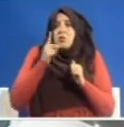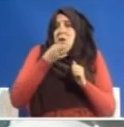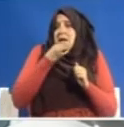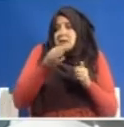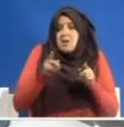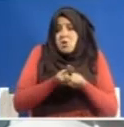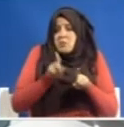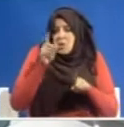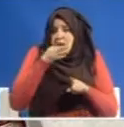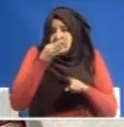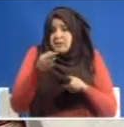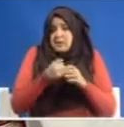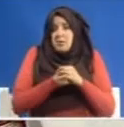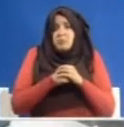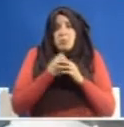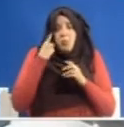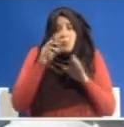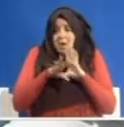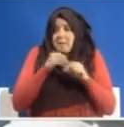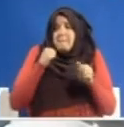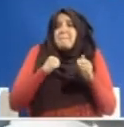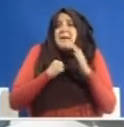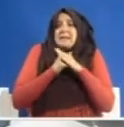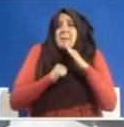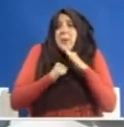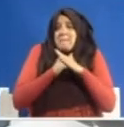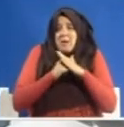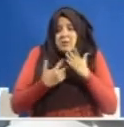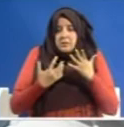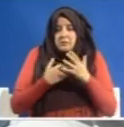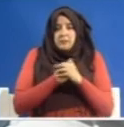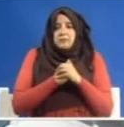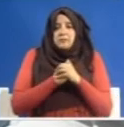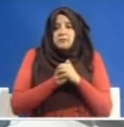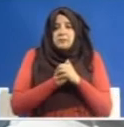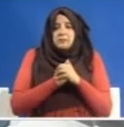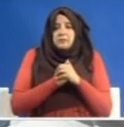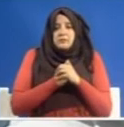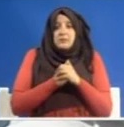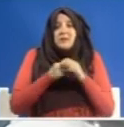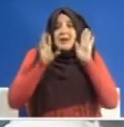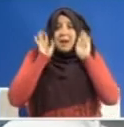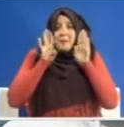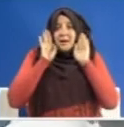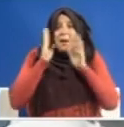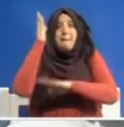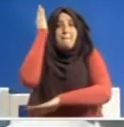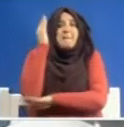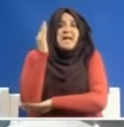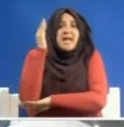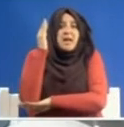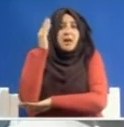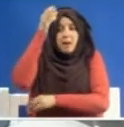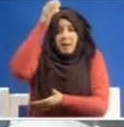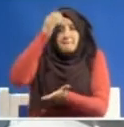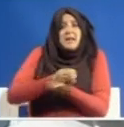بالوجه الكامل بقدر الإمكان، والصلاة عماد الدين كما قال النبي صلى الله عليه وسلم،